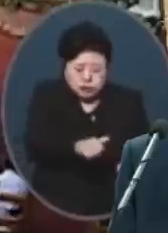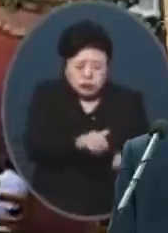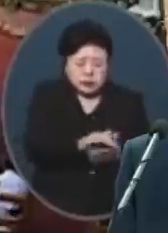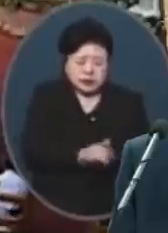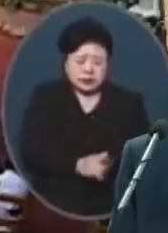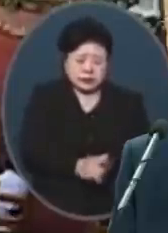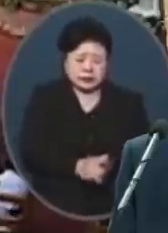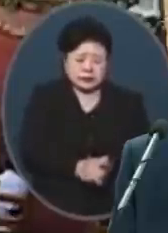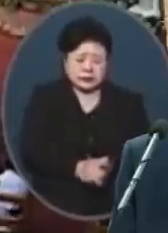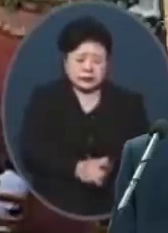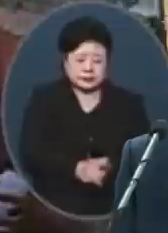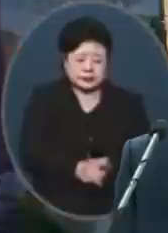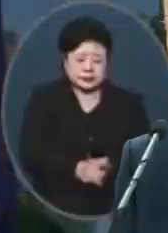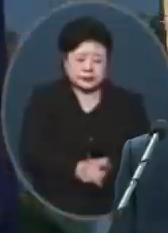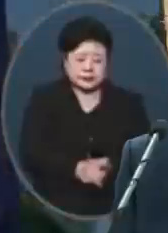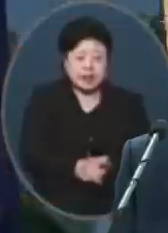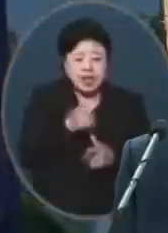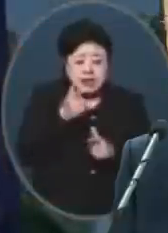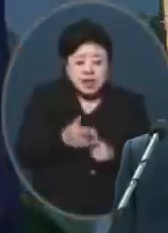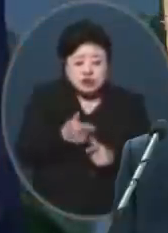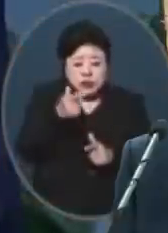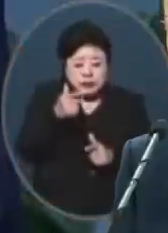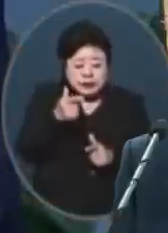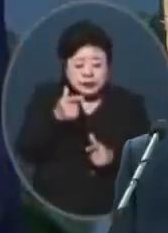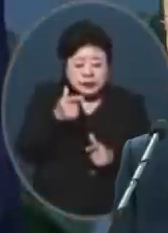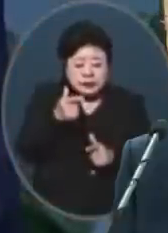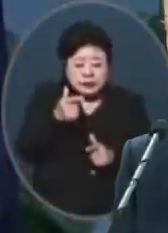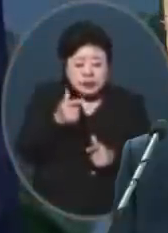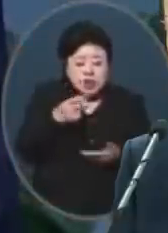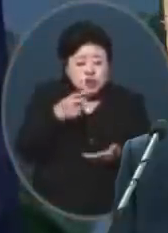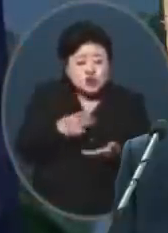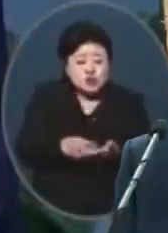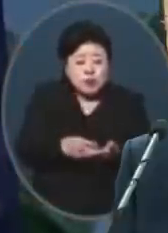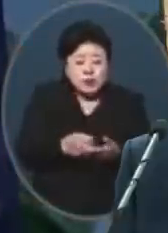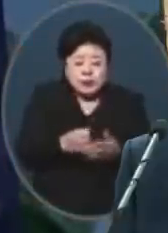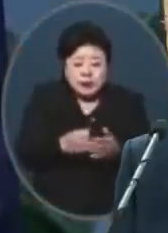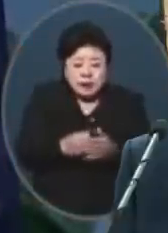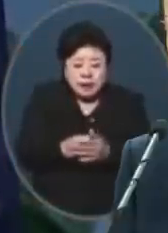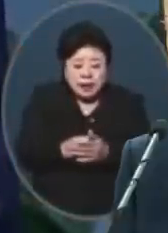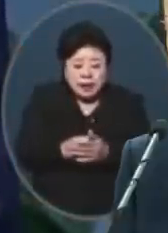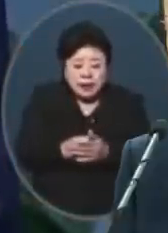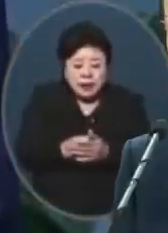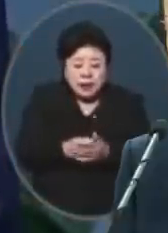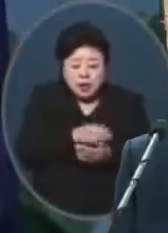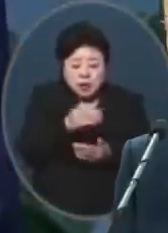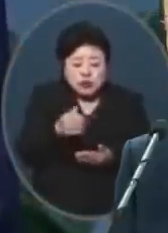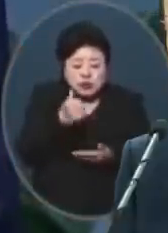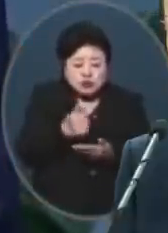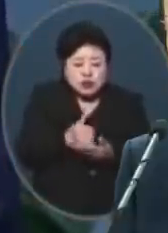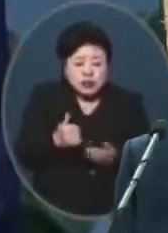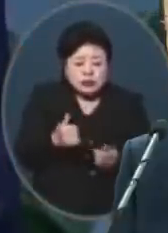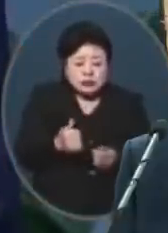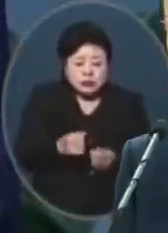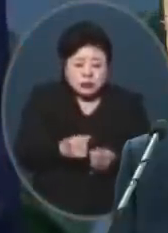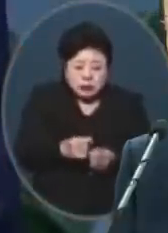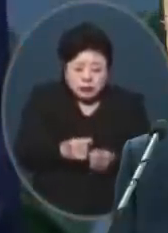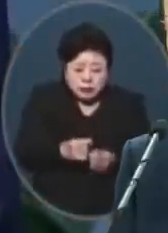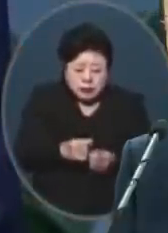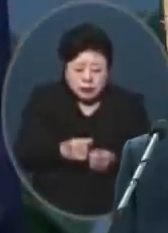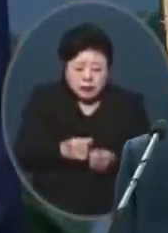죽으셨느니라 예수님은 율법에서 우리를 죄인으로